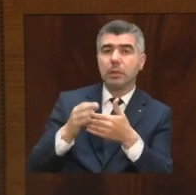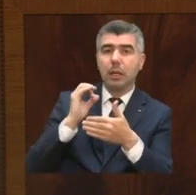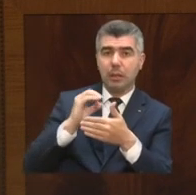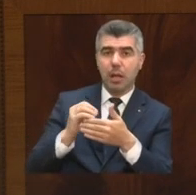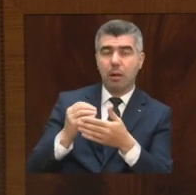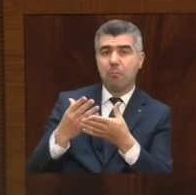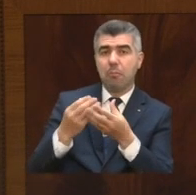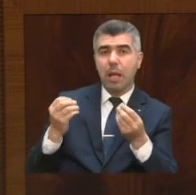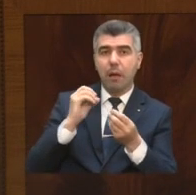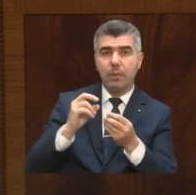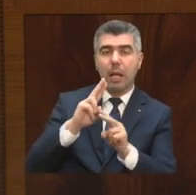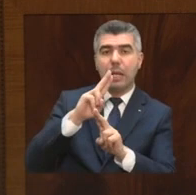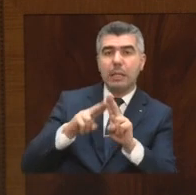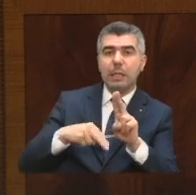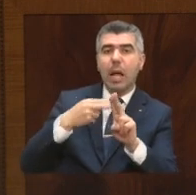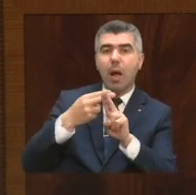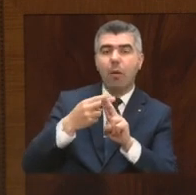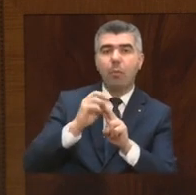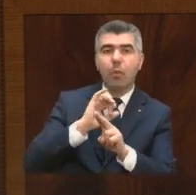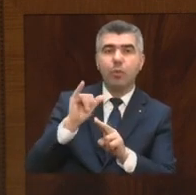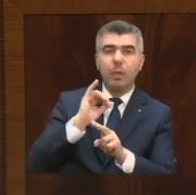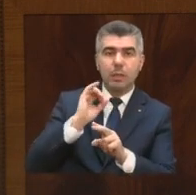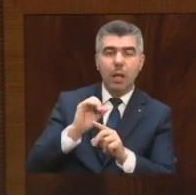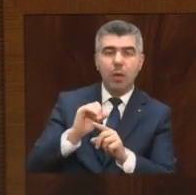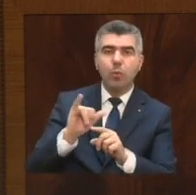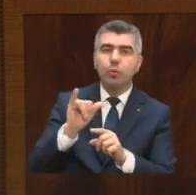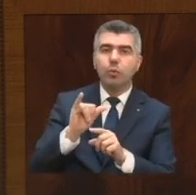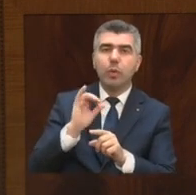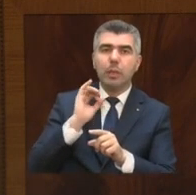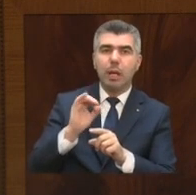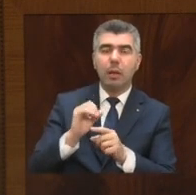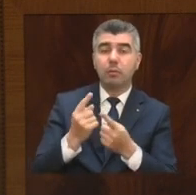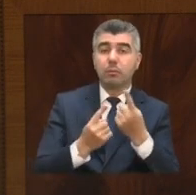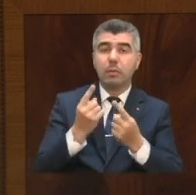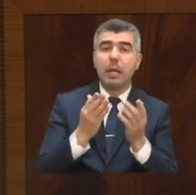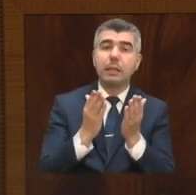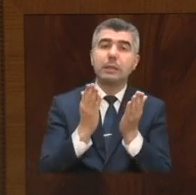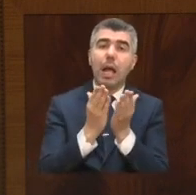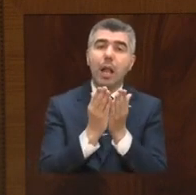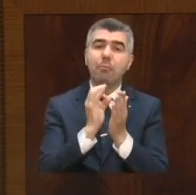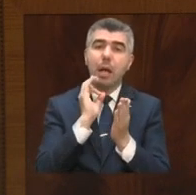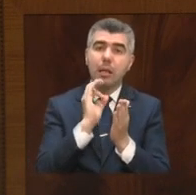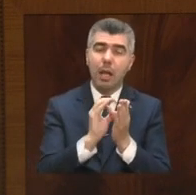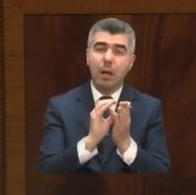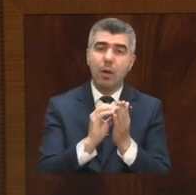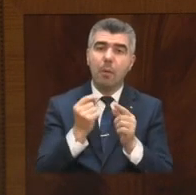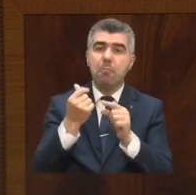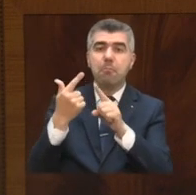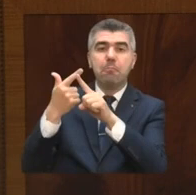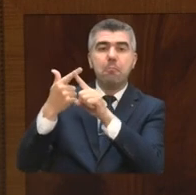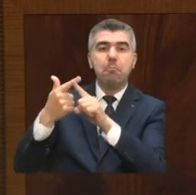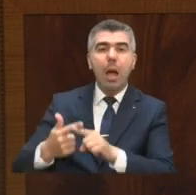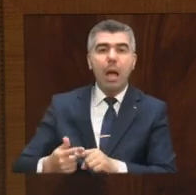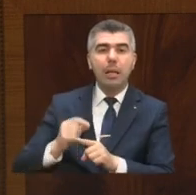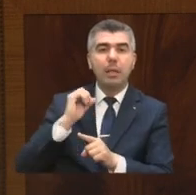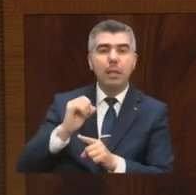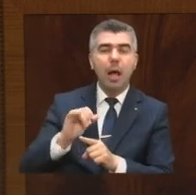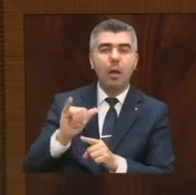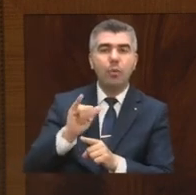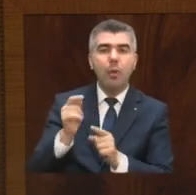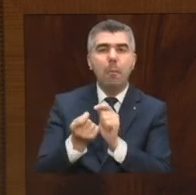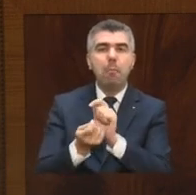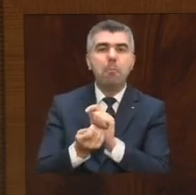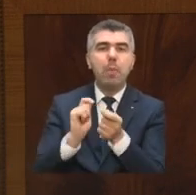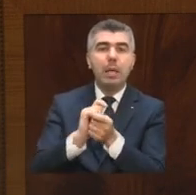وكان الجواب بالايجاب ما هي كلفه الالغاء على الطلبه وما هي كلفتها على المال العام وما هي البدائل